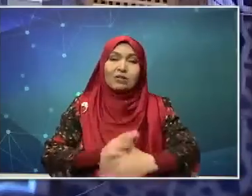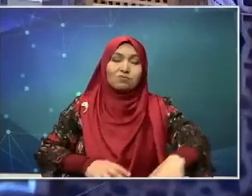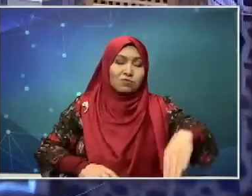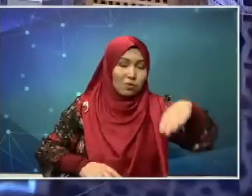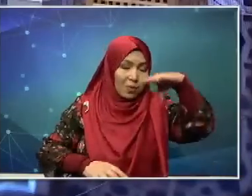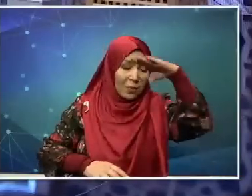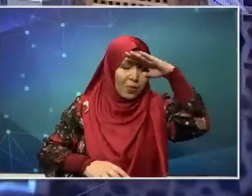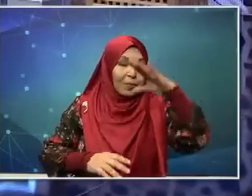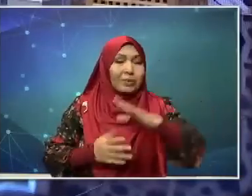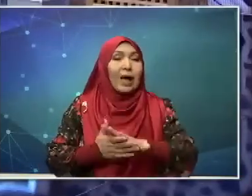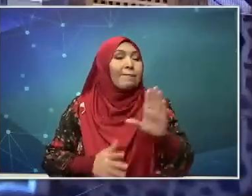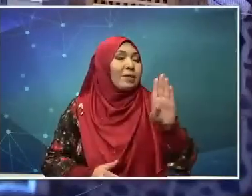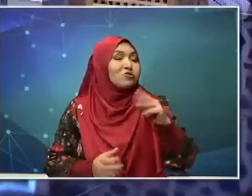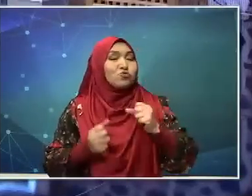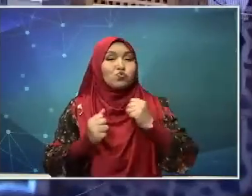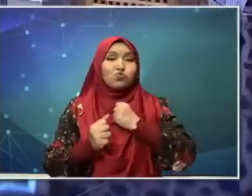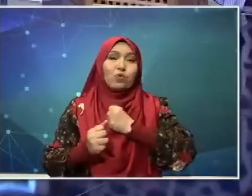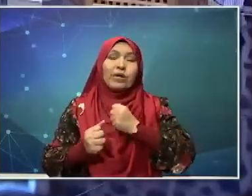Vira